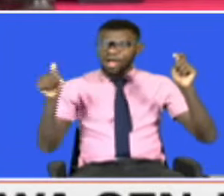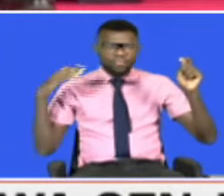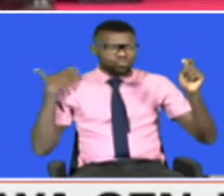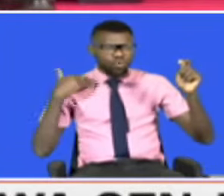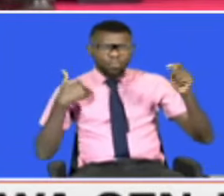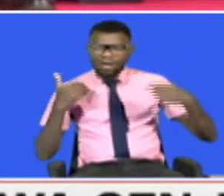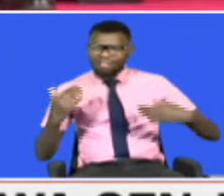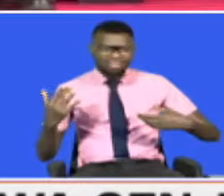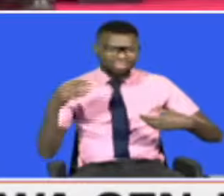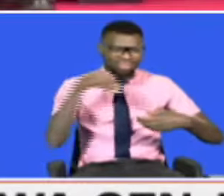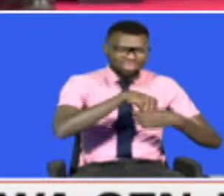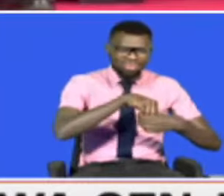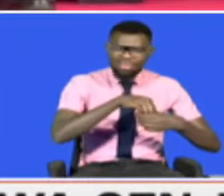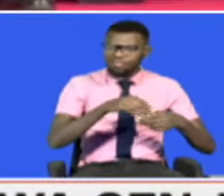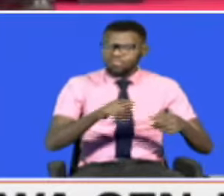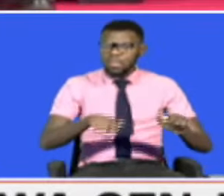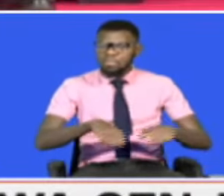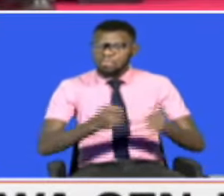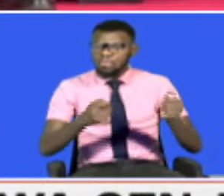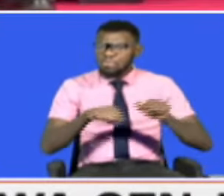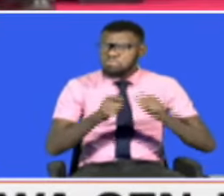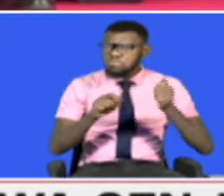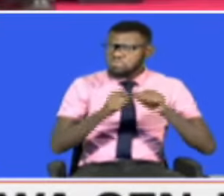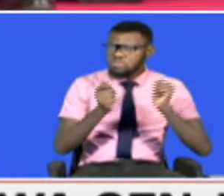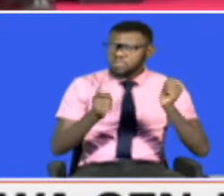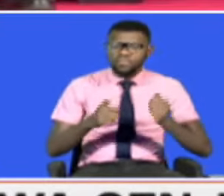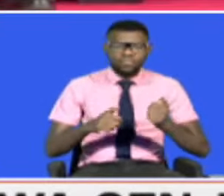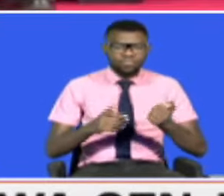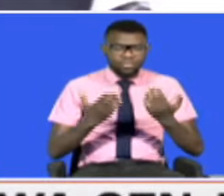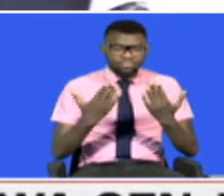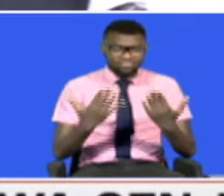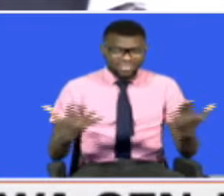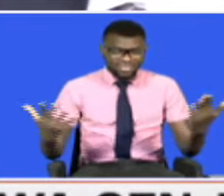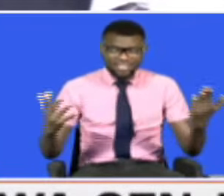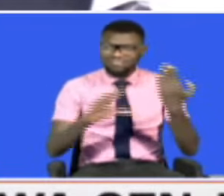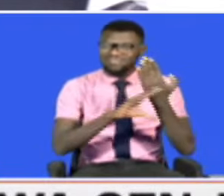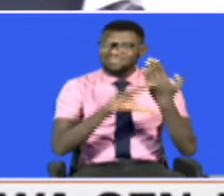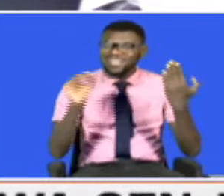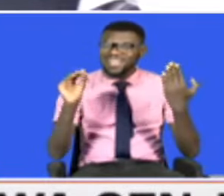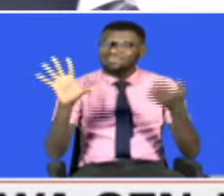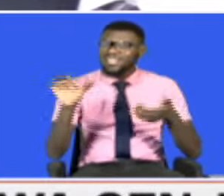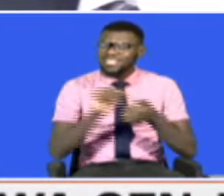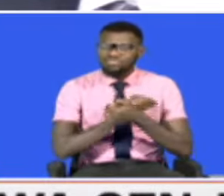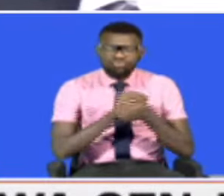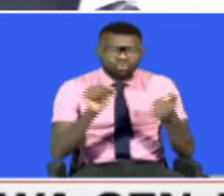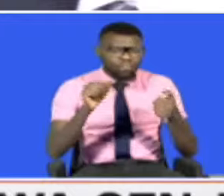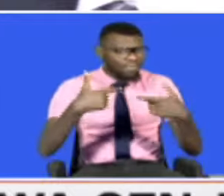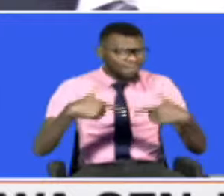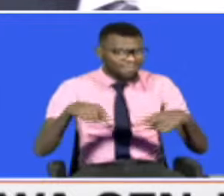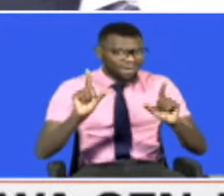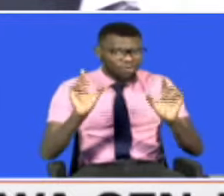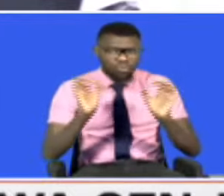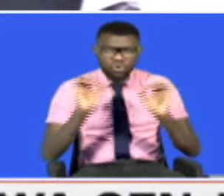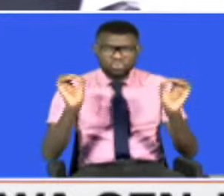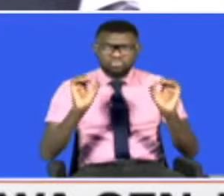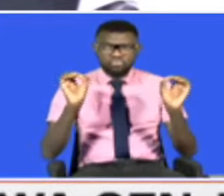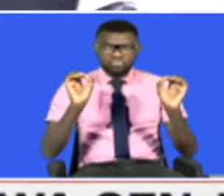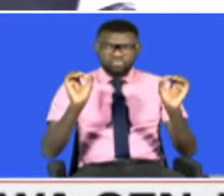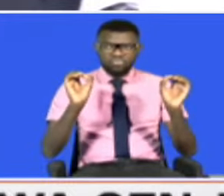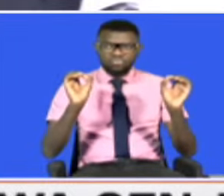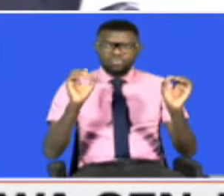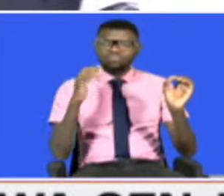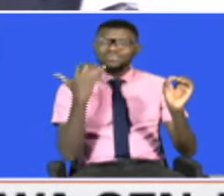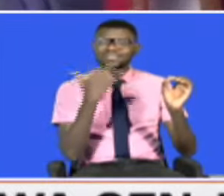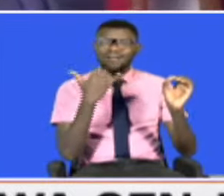criminals, people with criminal intent to steal property, to destroy property. Gachagua alikuwa ameandamana na viongozi wengine wa eneo la